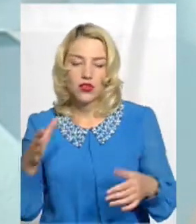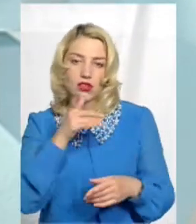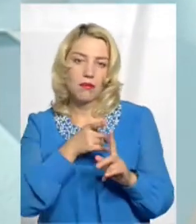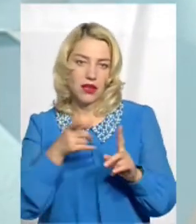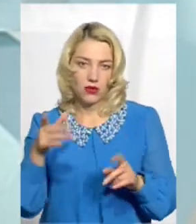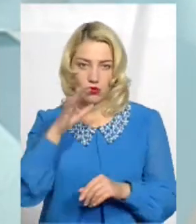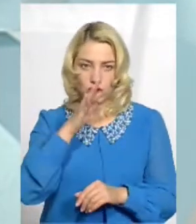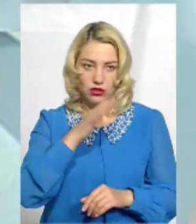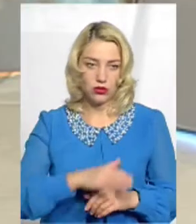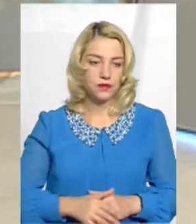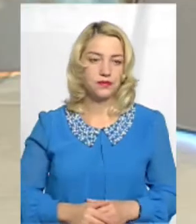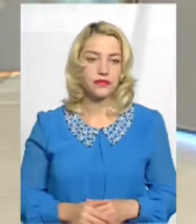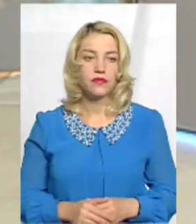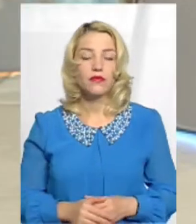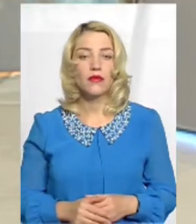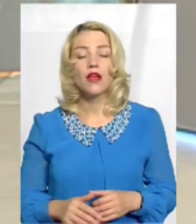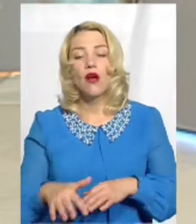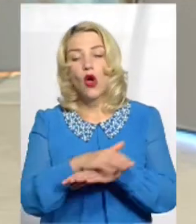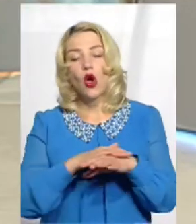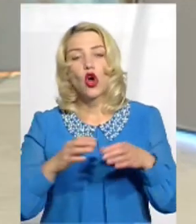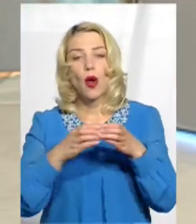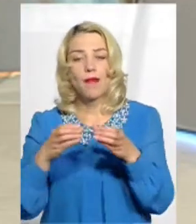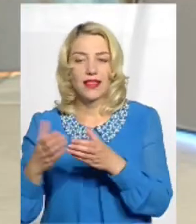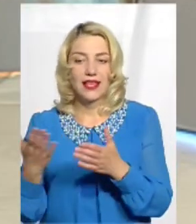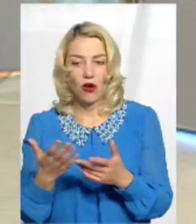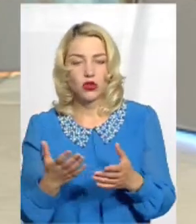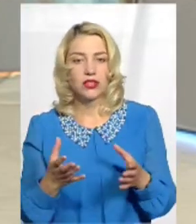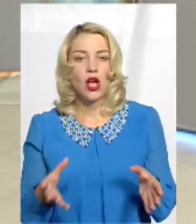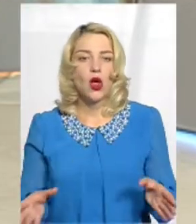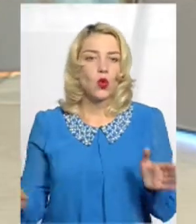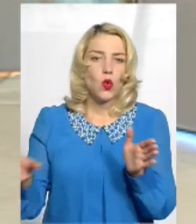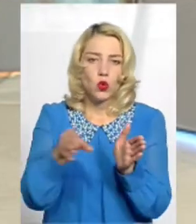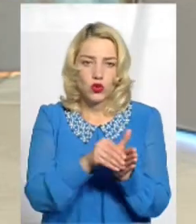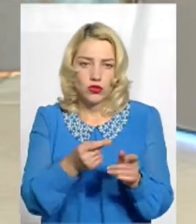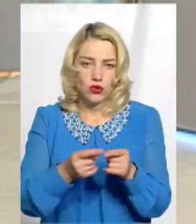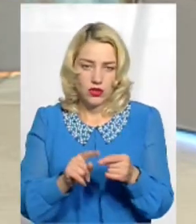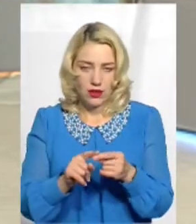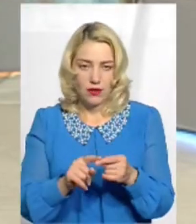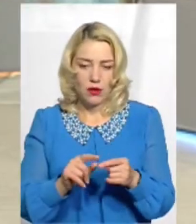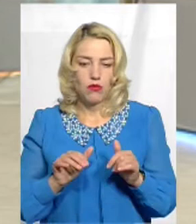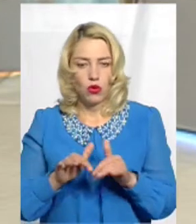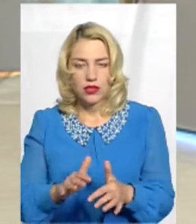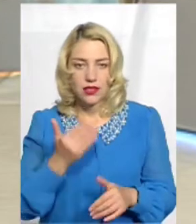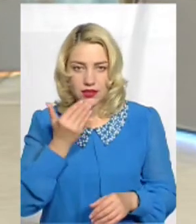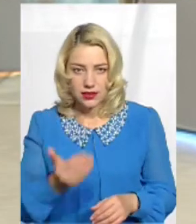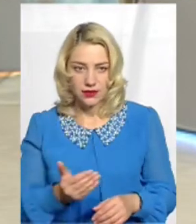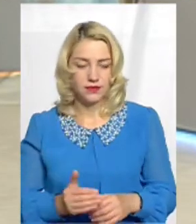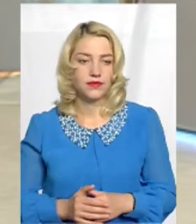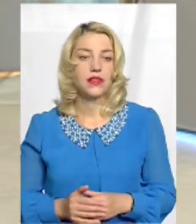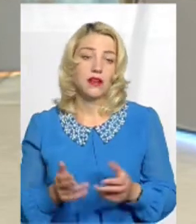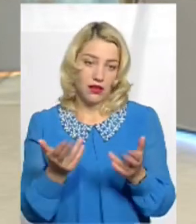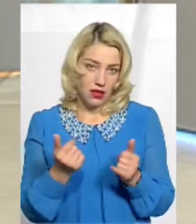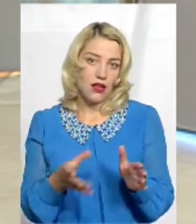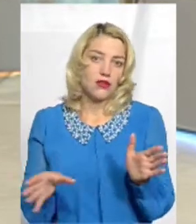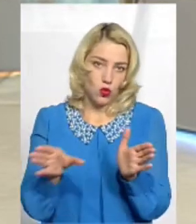року. Громади яким чином долучаються до цього процесу і як?